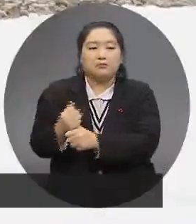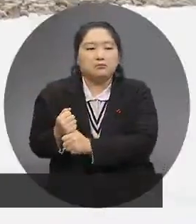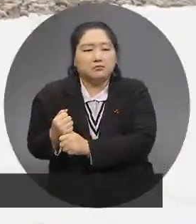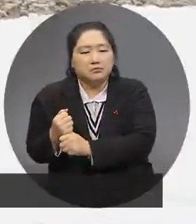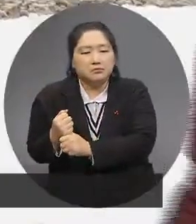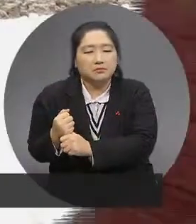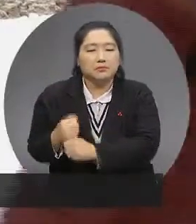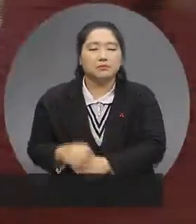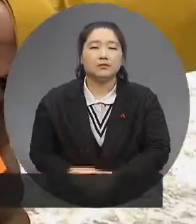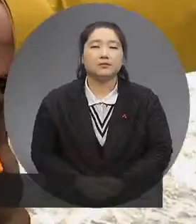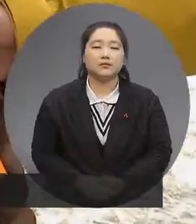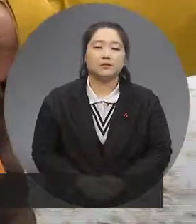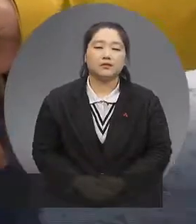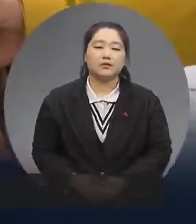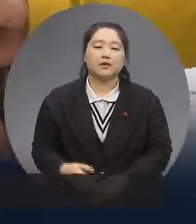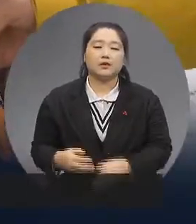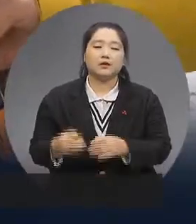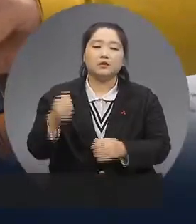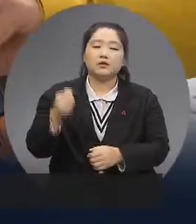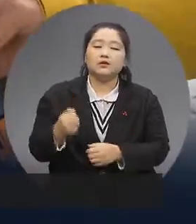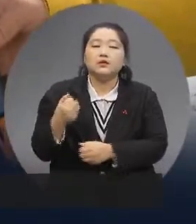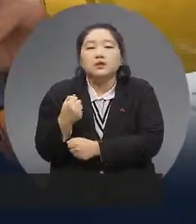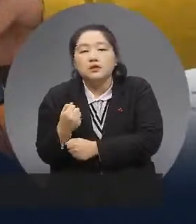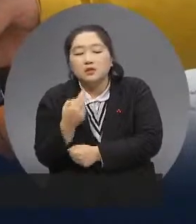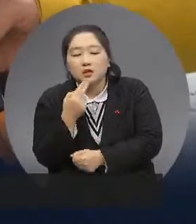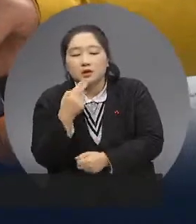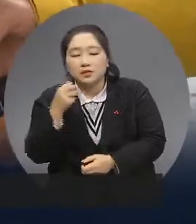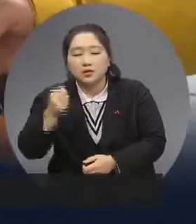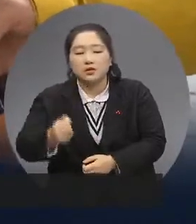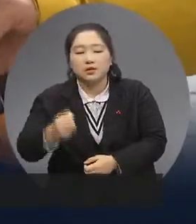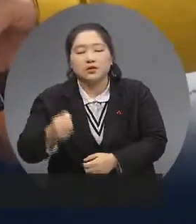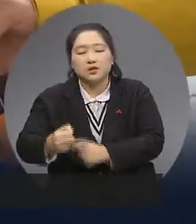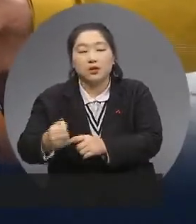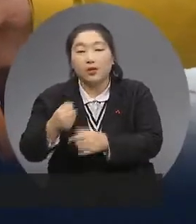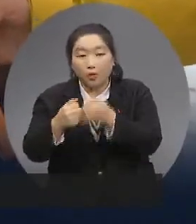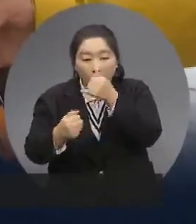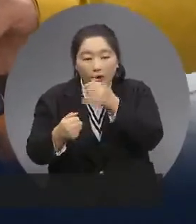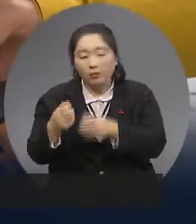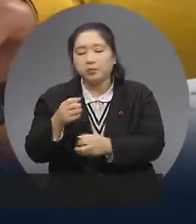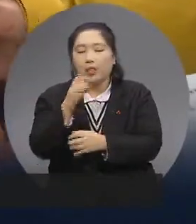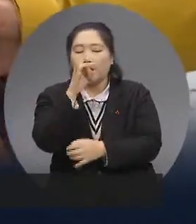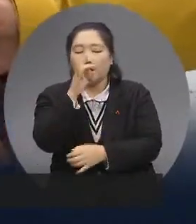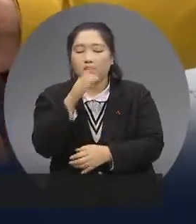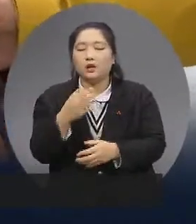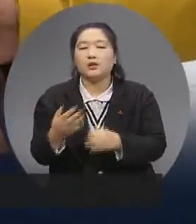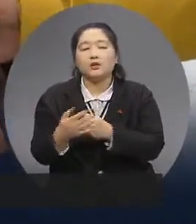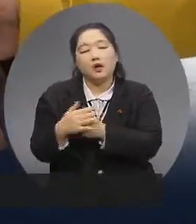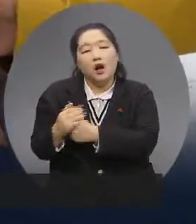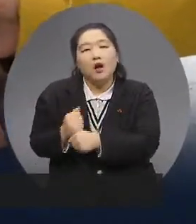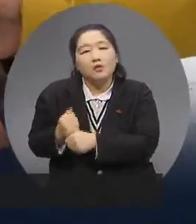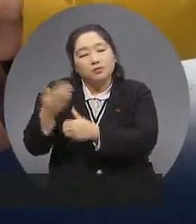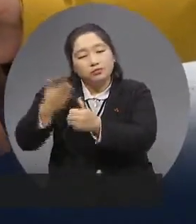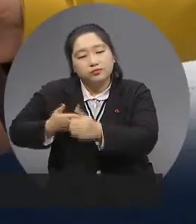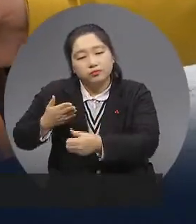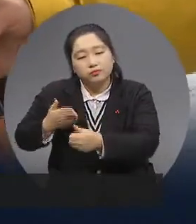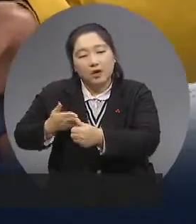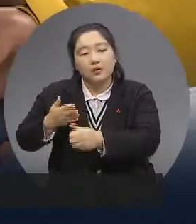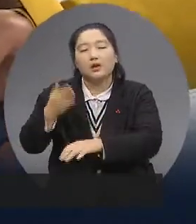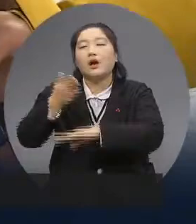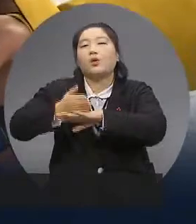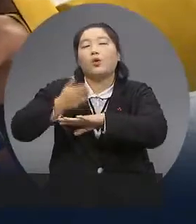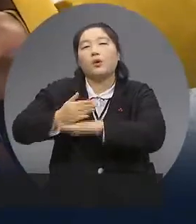정도입니다. 의지 안 하고 못 올 것 같아서 지팡이가 있어도. 그래서 붙잡아 달라니까 고맙게 이렇게